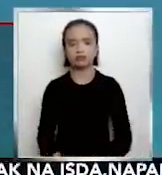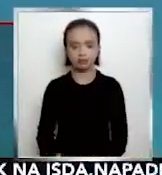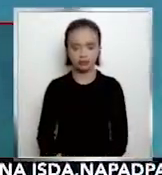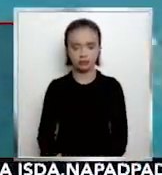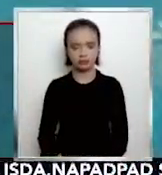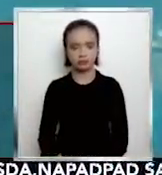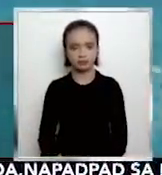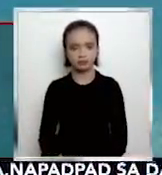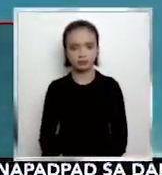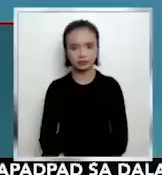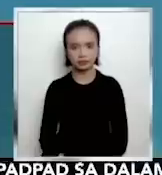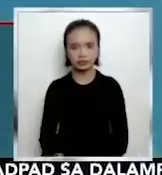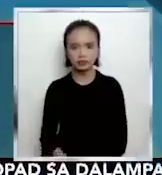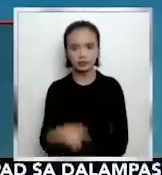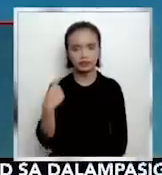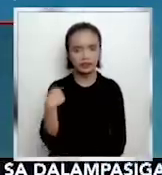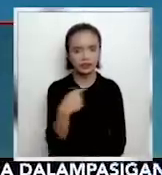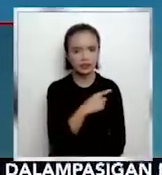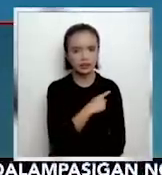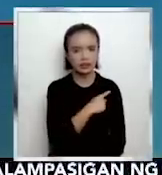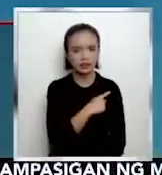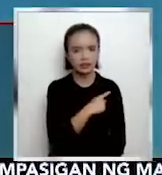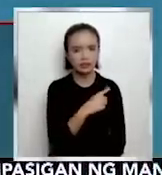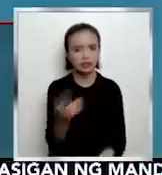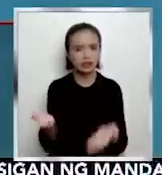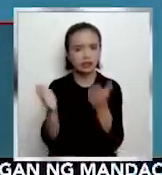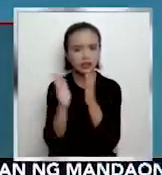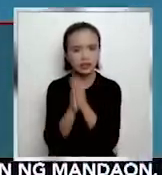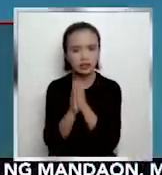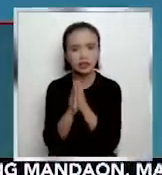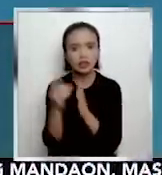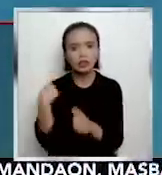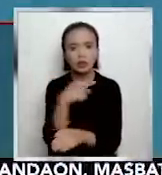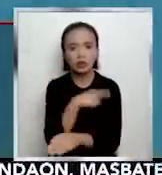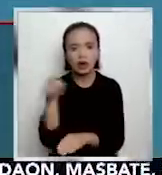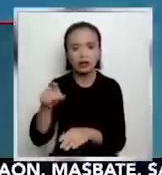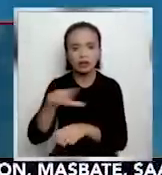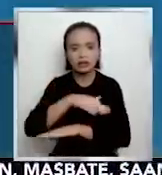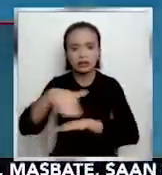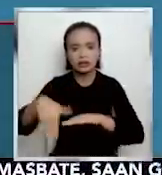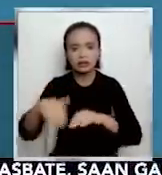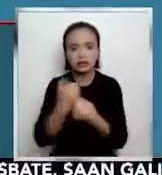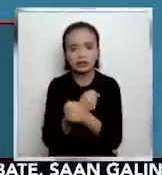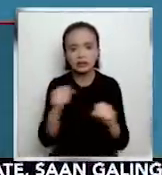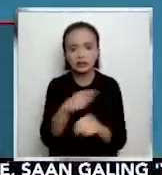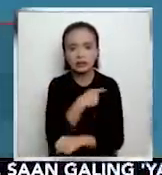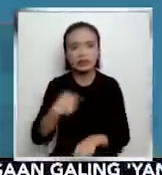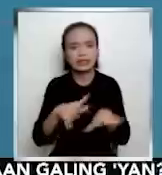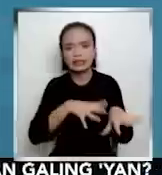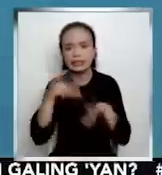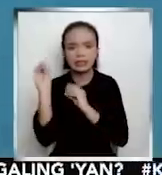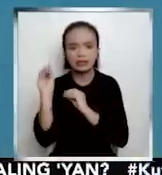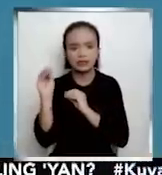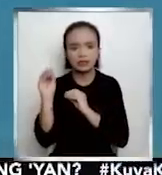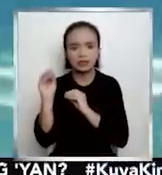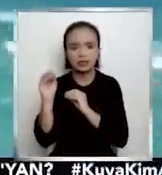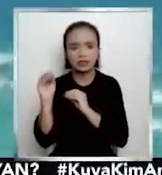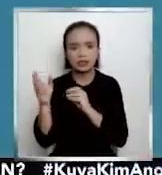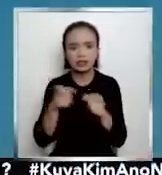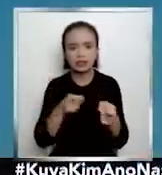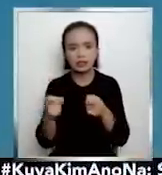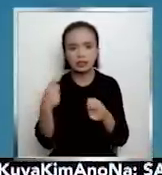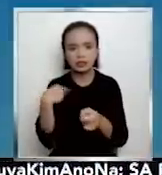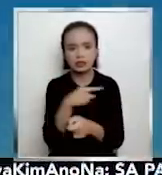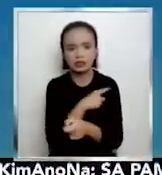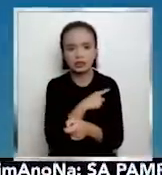security of the Chinese wing. Here may be believed as a pitfall so as to allow enemies on a landing. Hindi